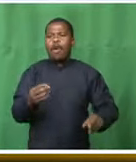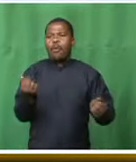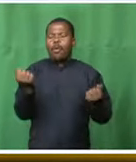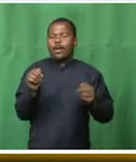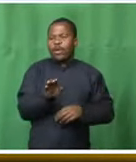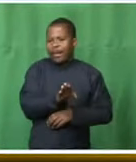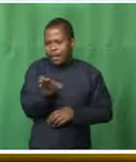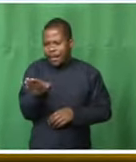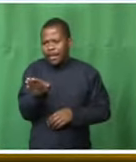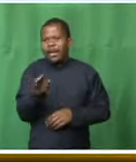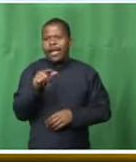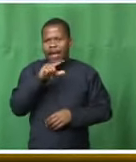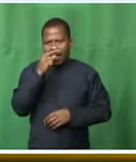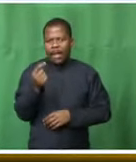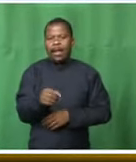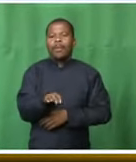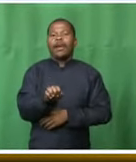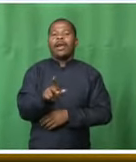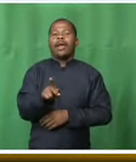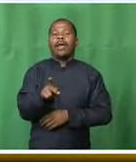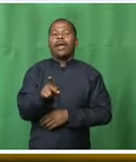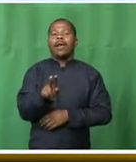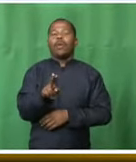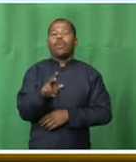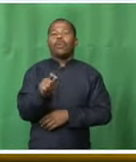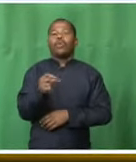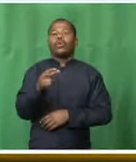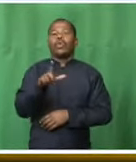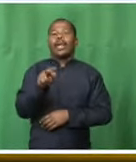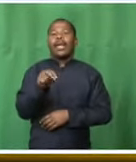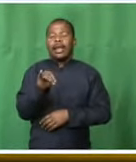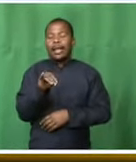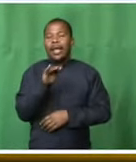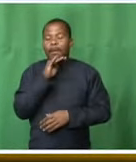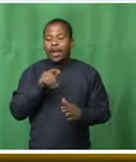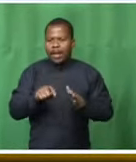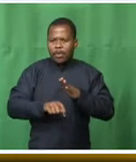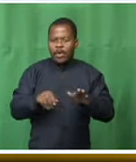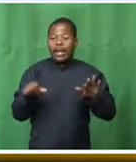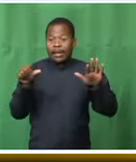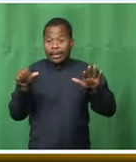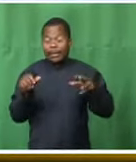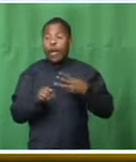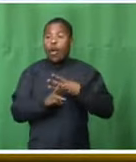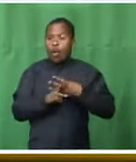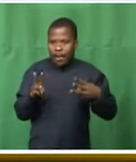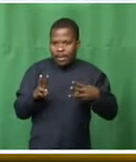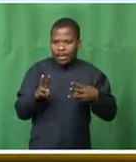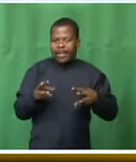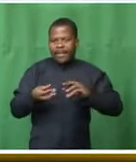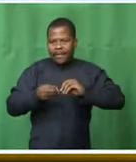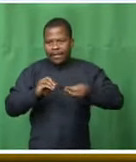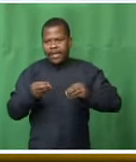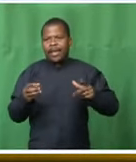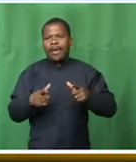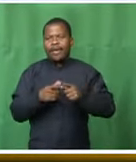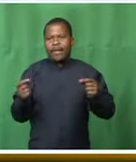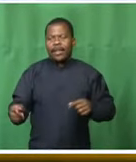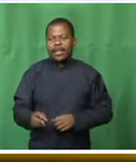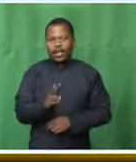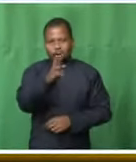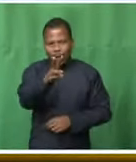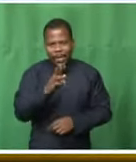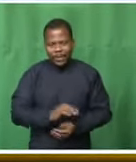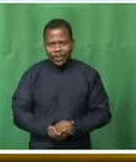And the project will take about 6 weeks, meaning within 6 weeks, sitabe sicetsile ukulungisa umgwaqo, uphinze